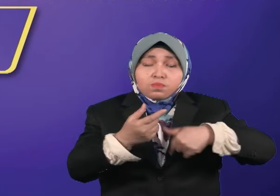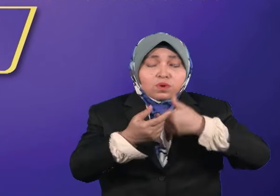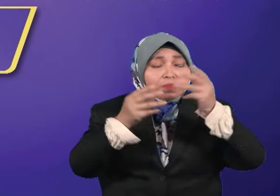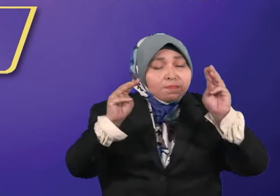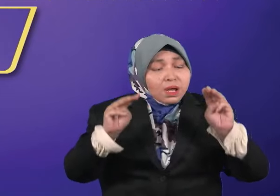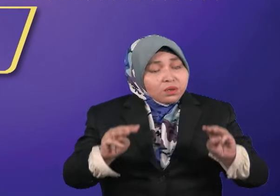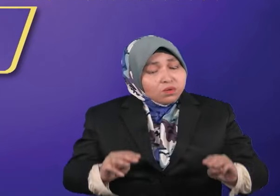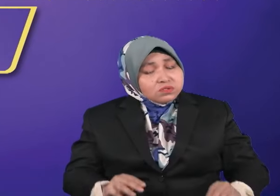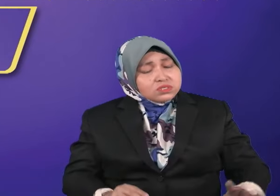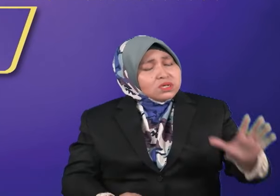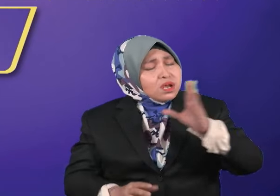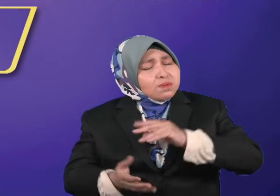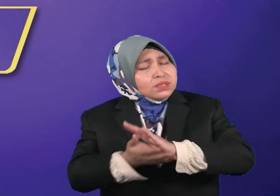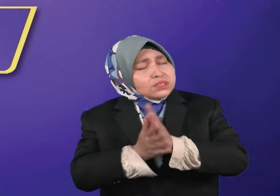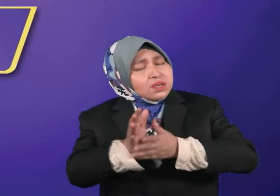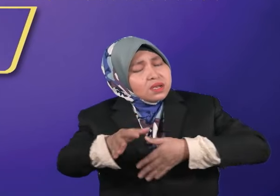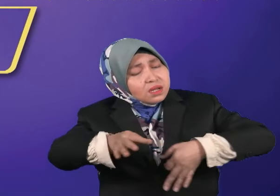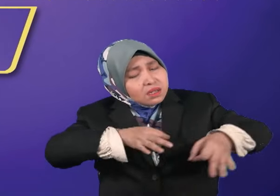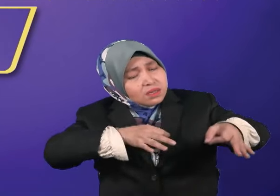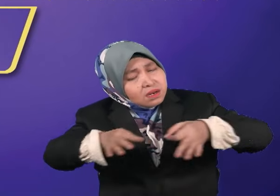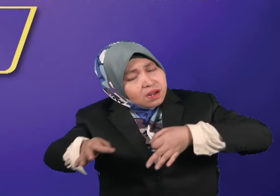للناس